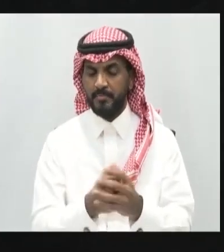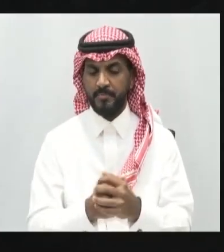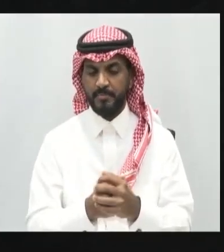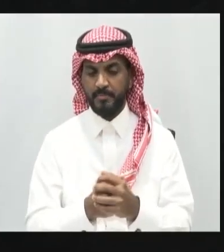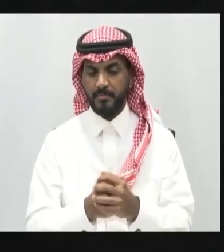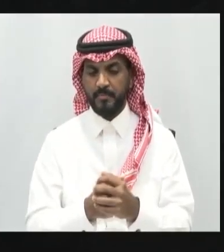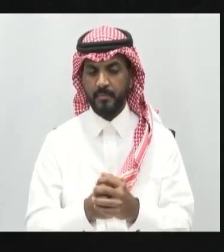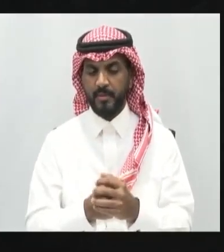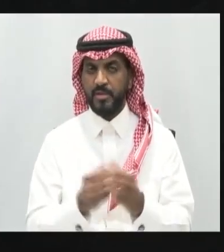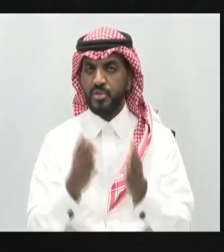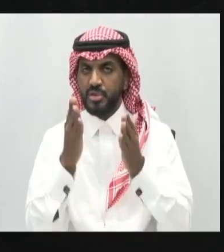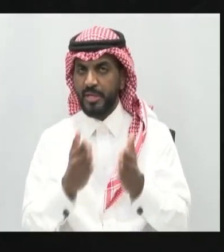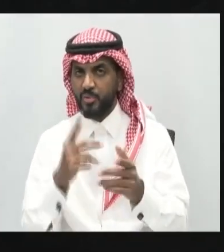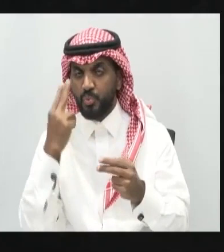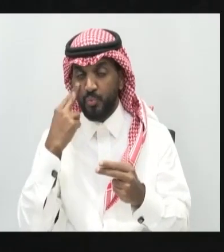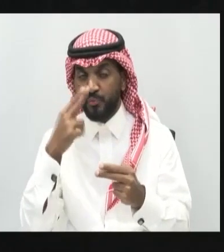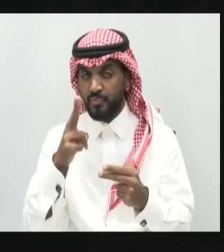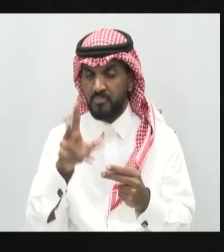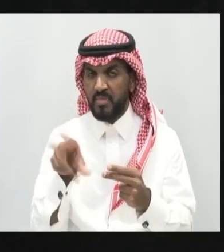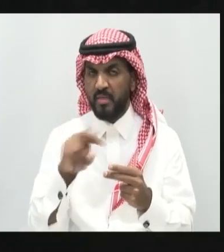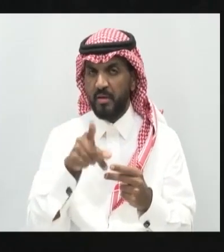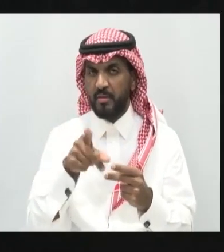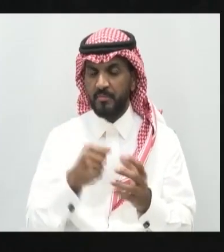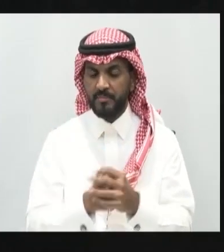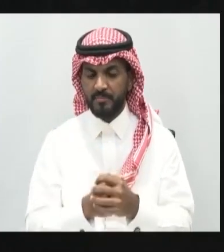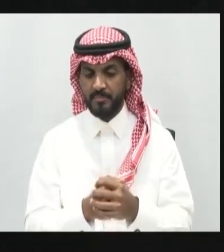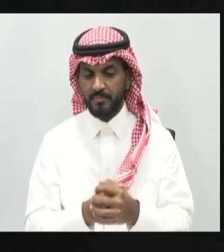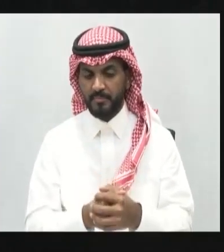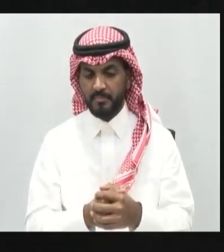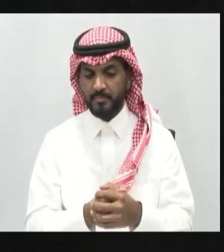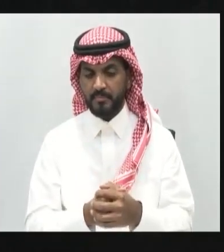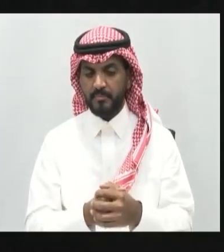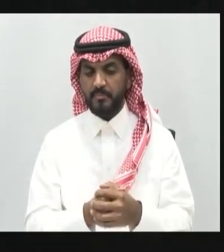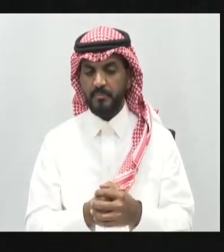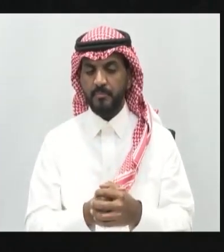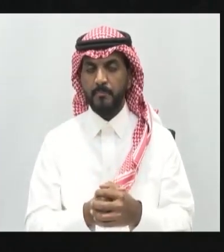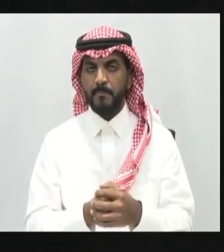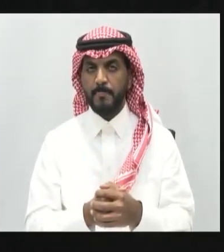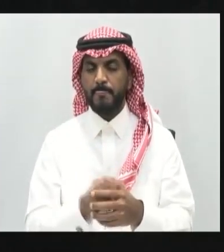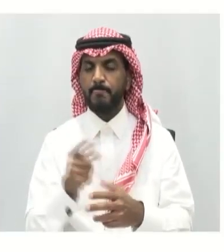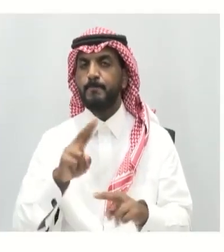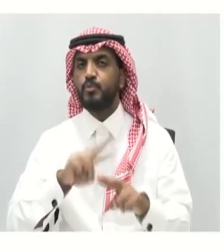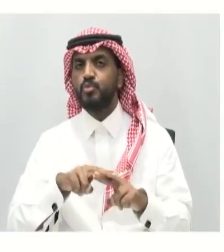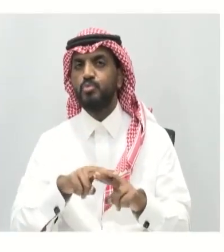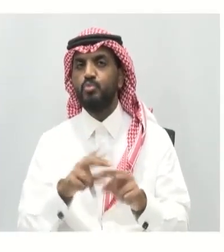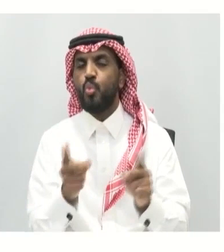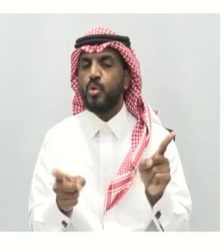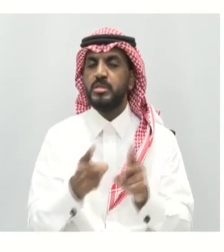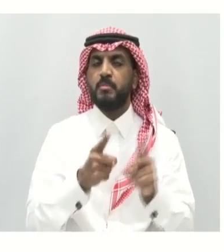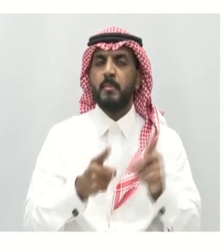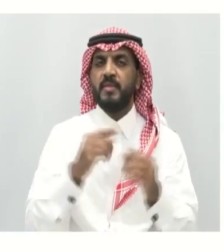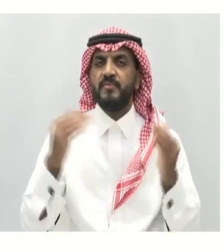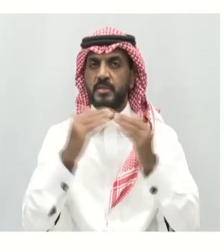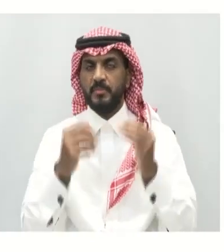يطلع لنا شكل فالشكل اللي عندي هنا مثل ايش تزين يوم الص النجوم هذه مع بعض في السماء